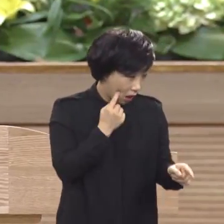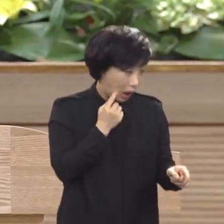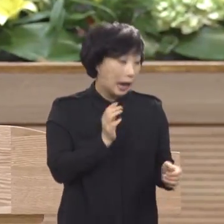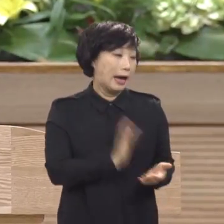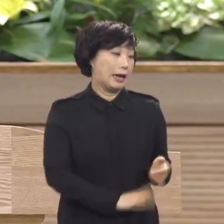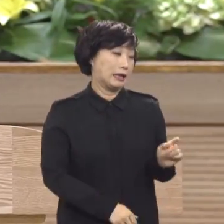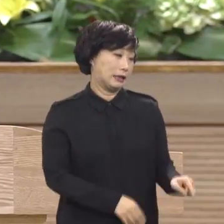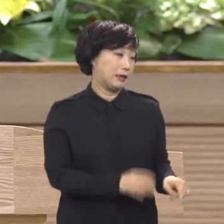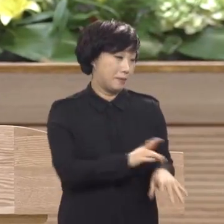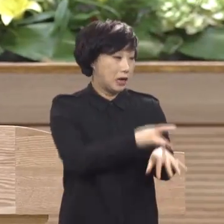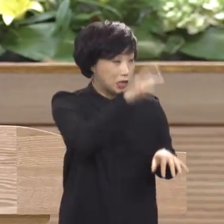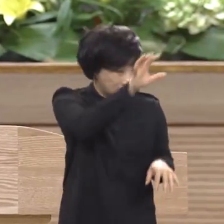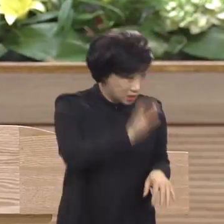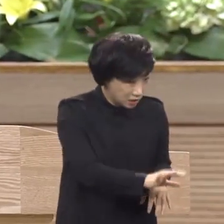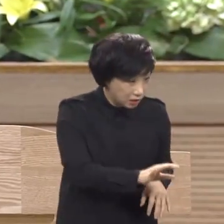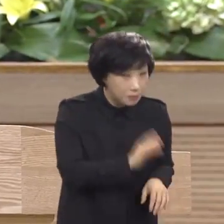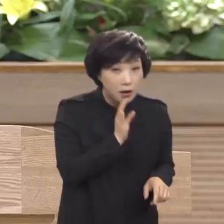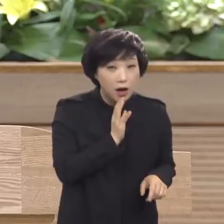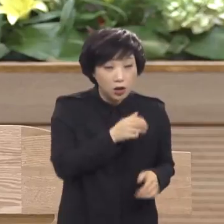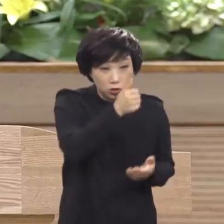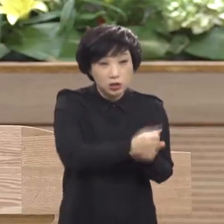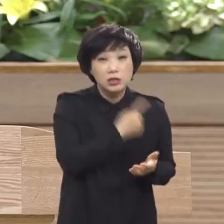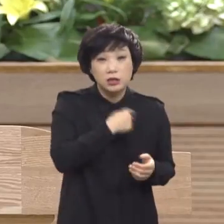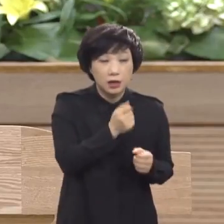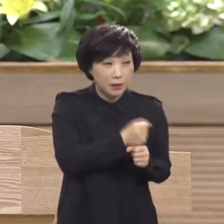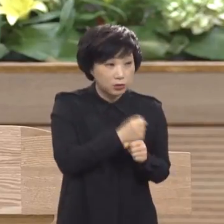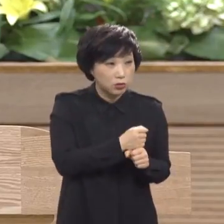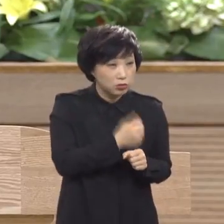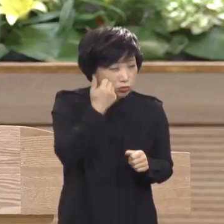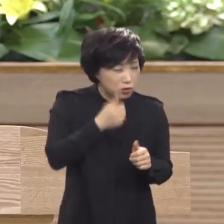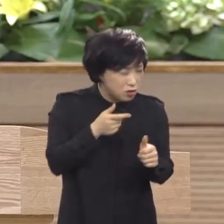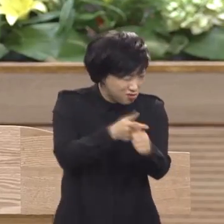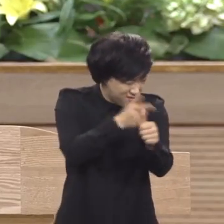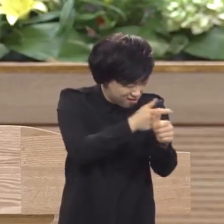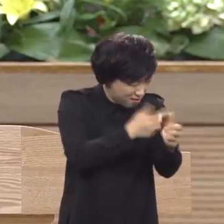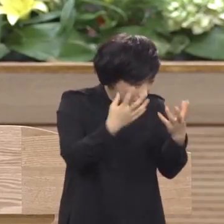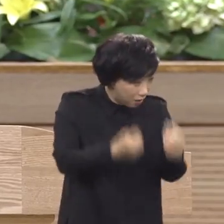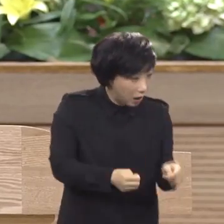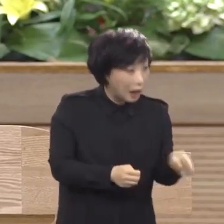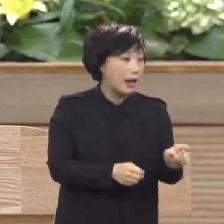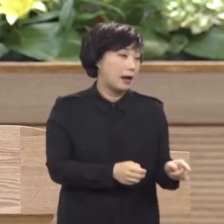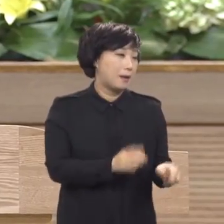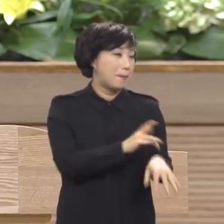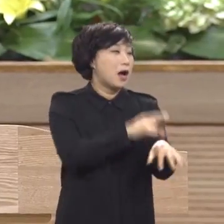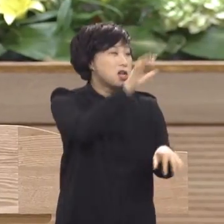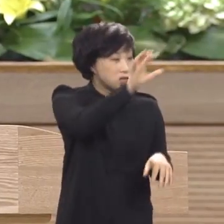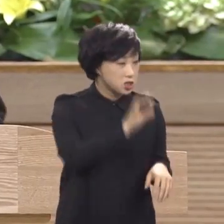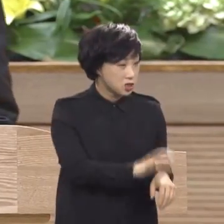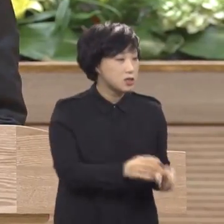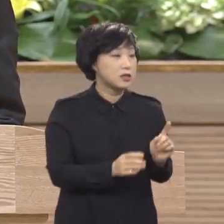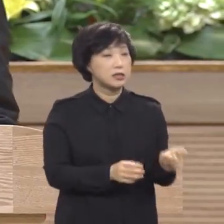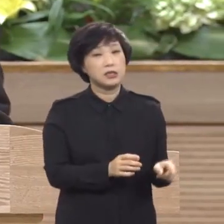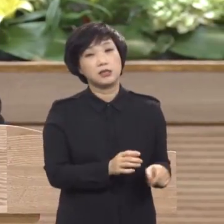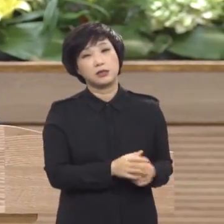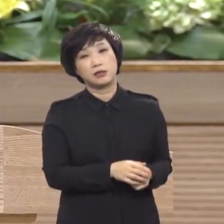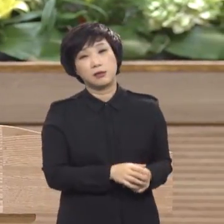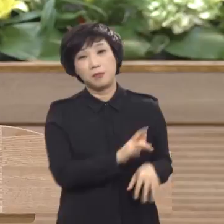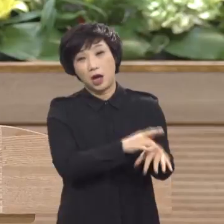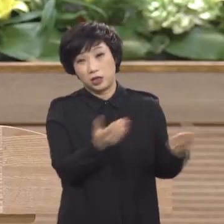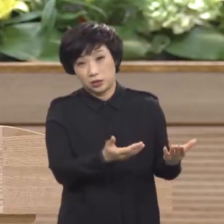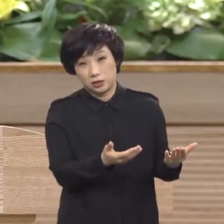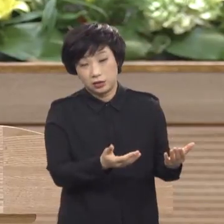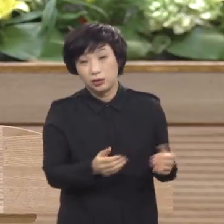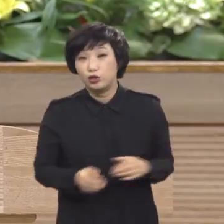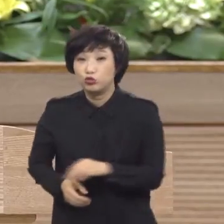보니까 닮아. 죄를 짓게 해서 남을 죽이는 것 보니까 닮아. 요놈이 이런 놈이라 이 말이요. 응?